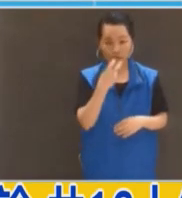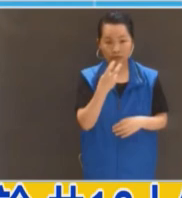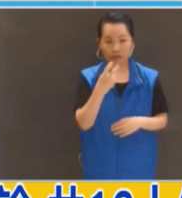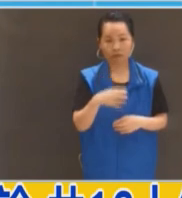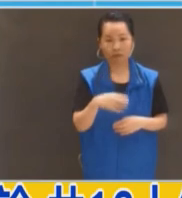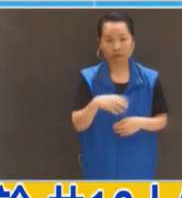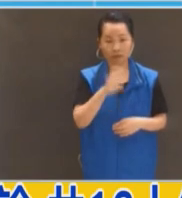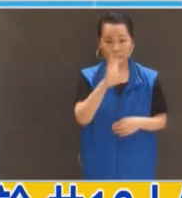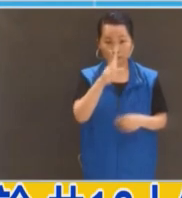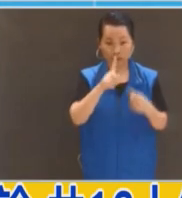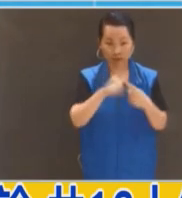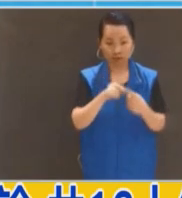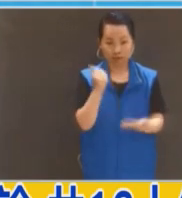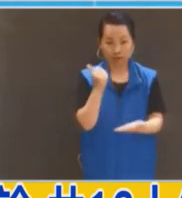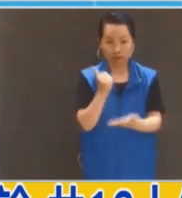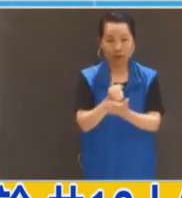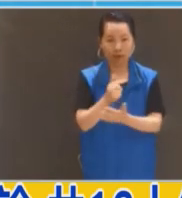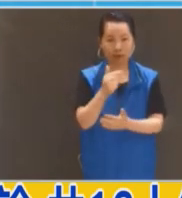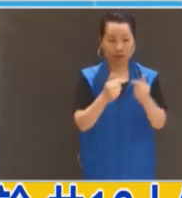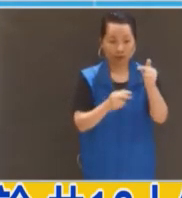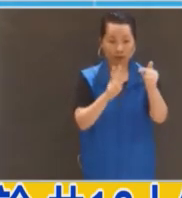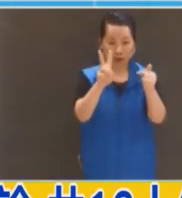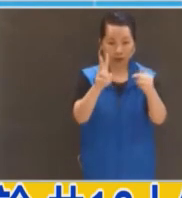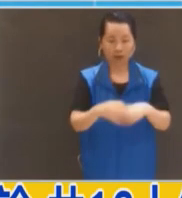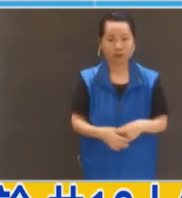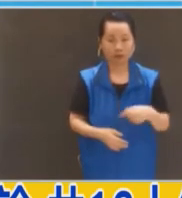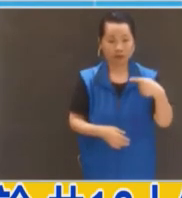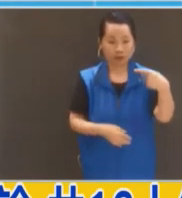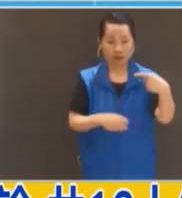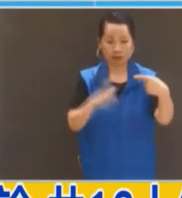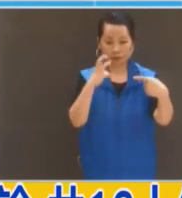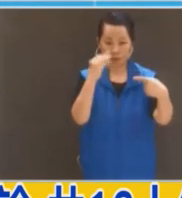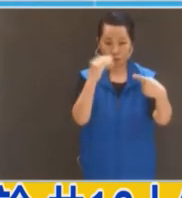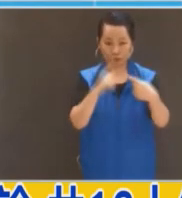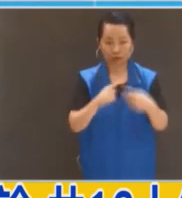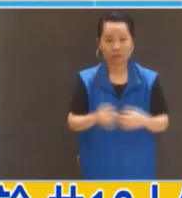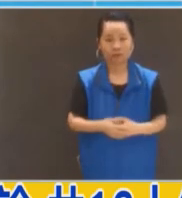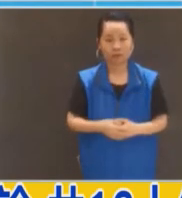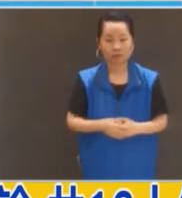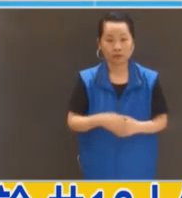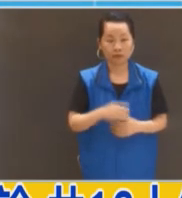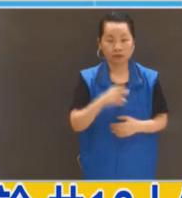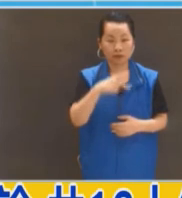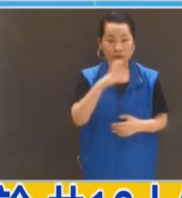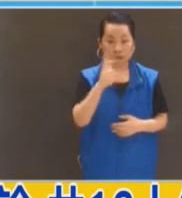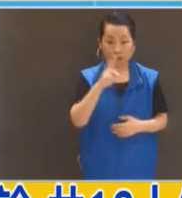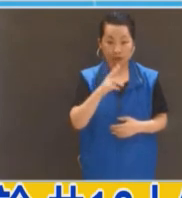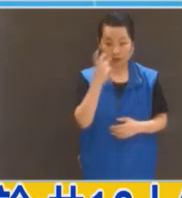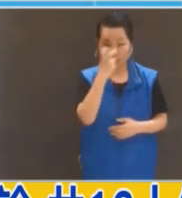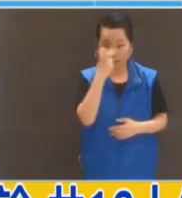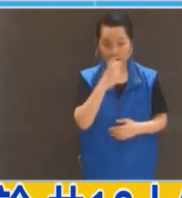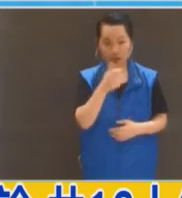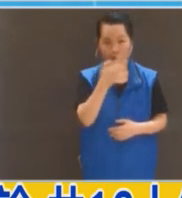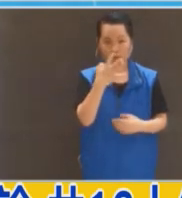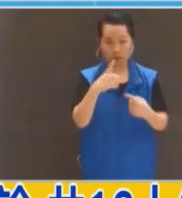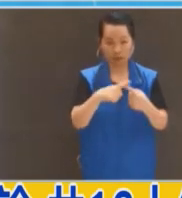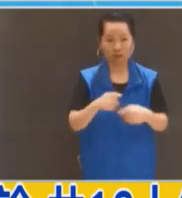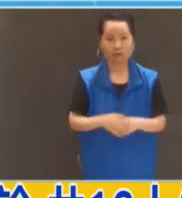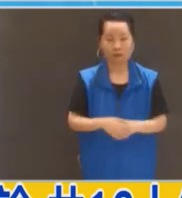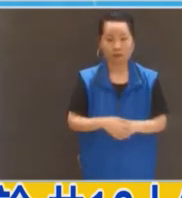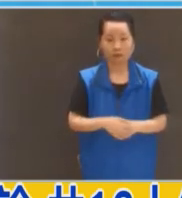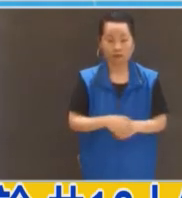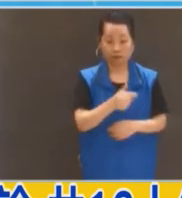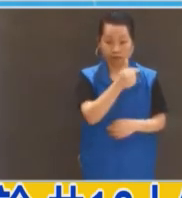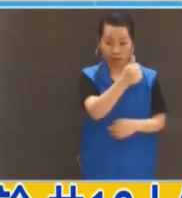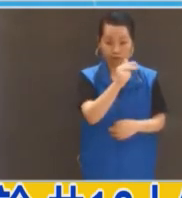42人，又找到3个阳性，快筛阴性有39人。至于 PCR 快速的完成54人，那阳